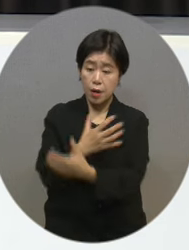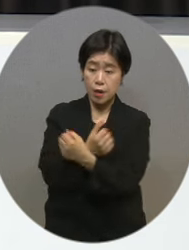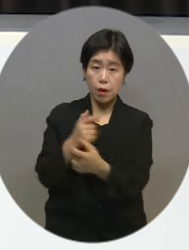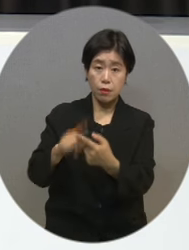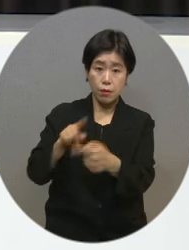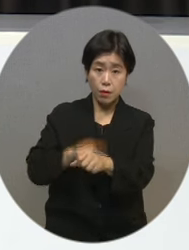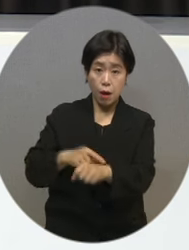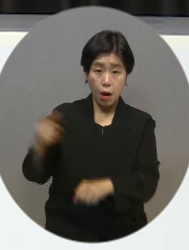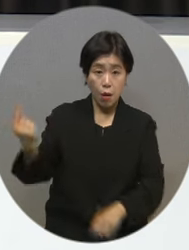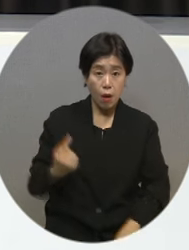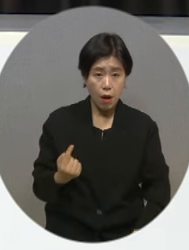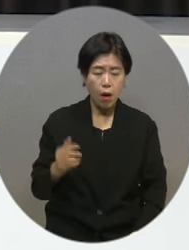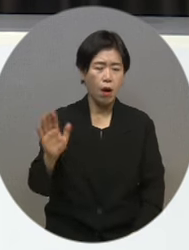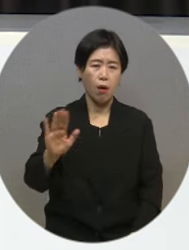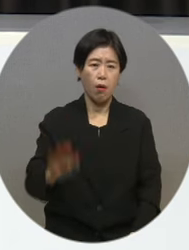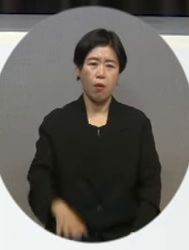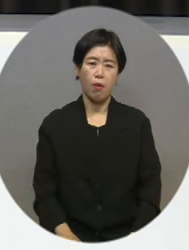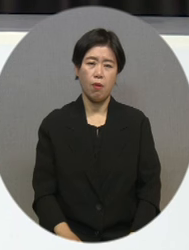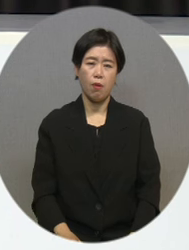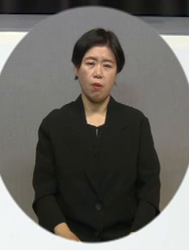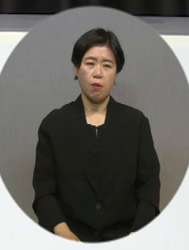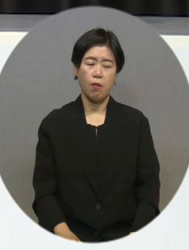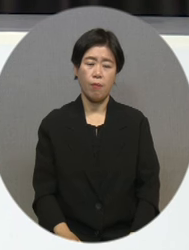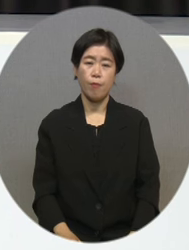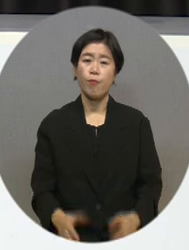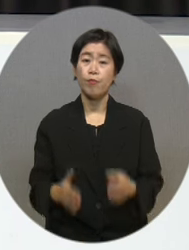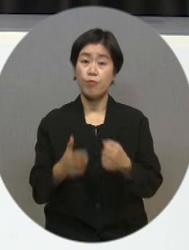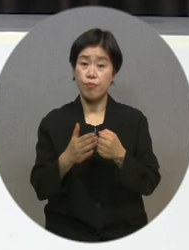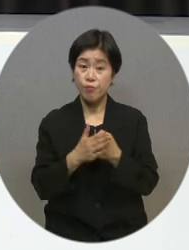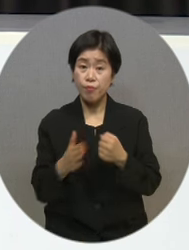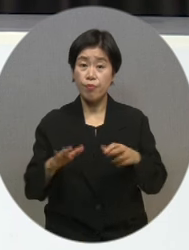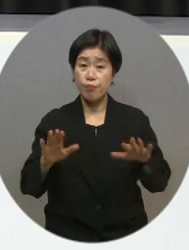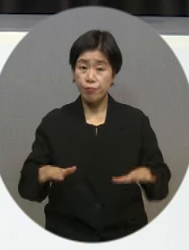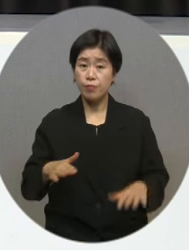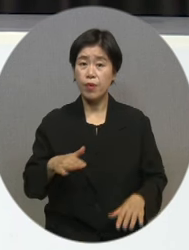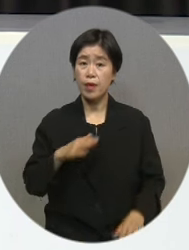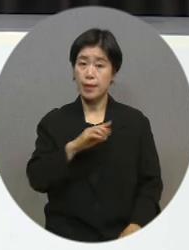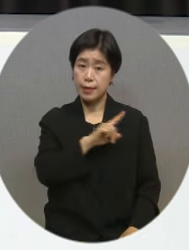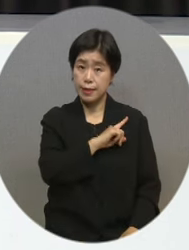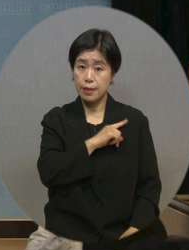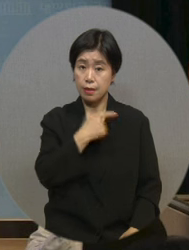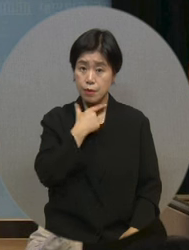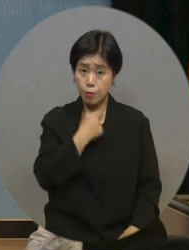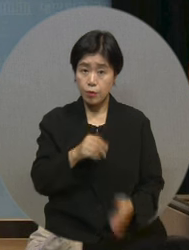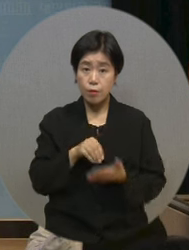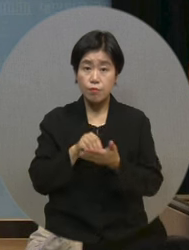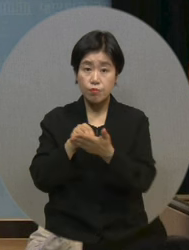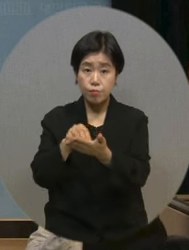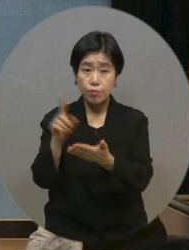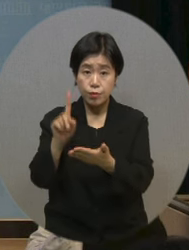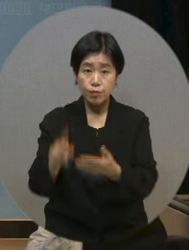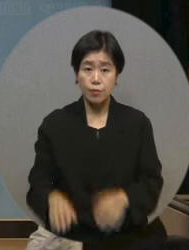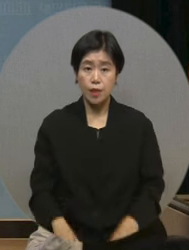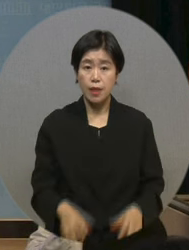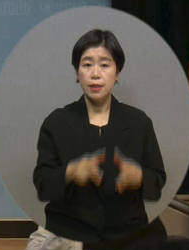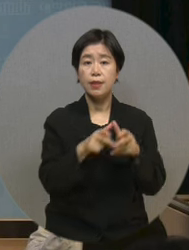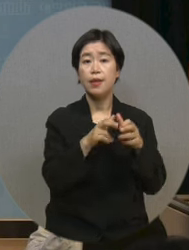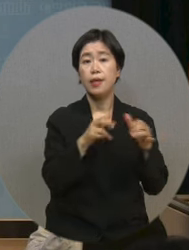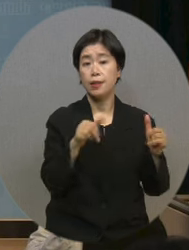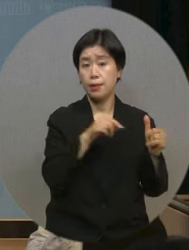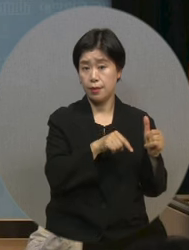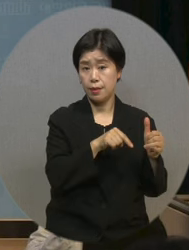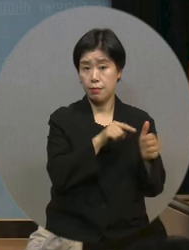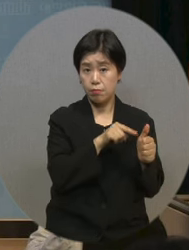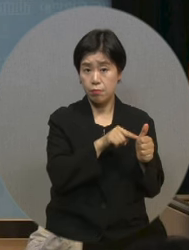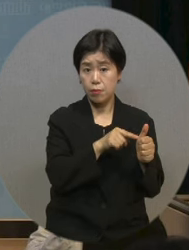이용인들의 수요에 따라 그렇겠죠. 달라지는 거예요. 그래서 제가 22대 국회에서 가장 먼저 하고 싶은 것이 장애인이 원하는